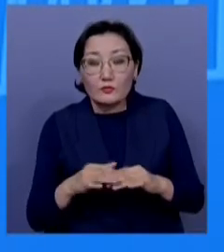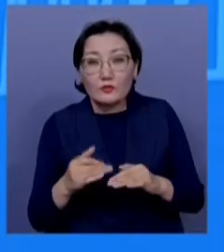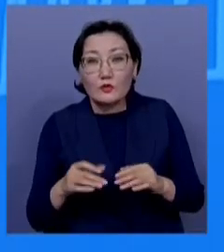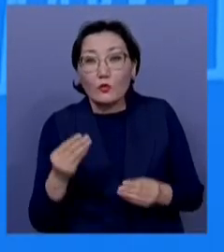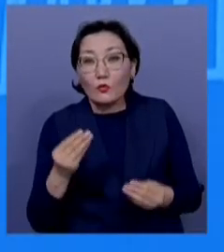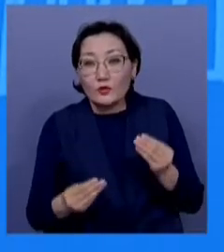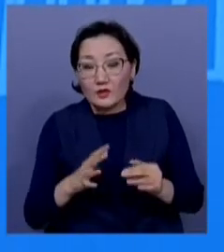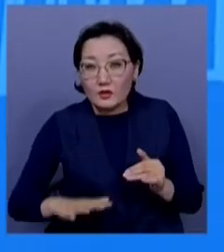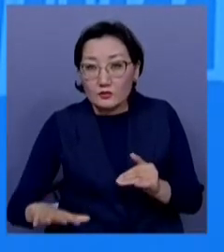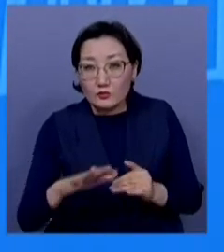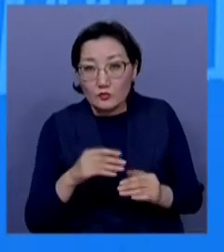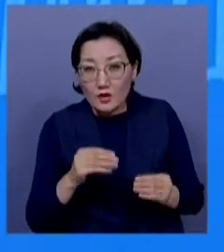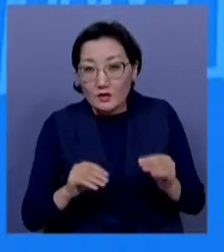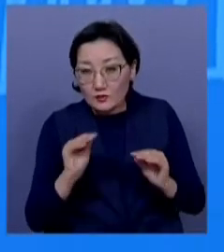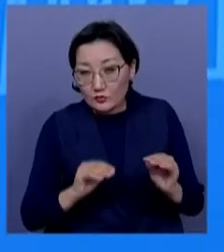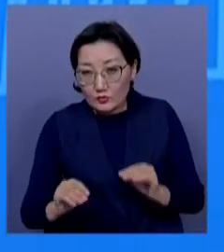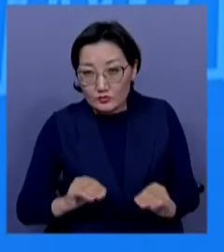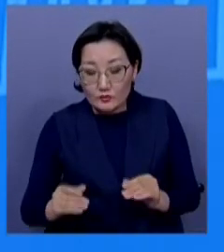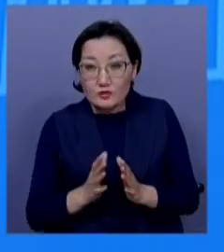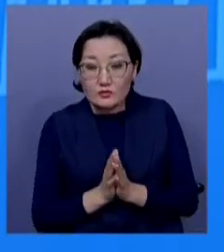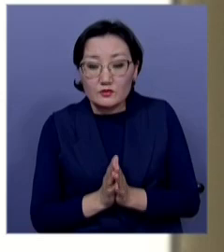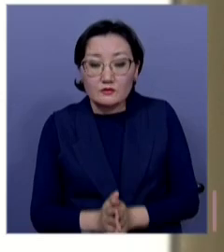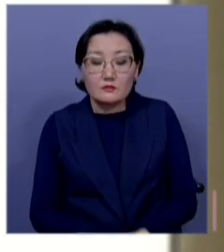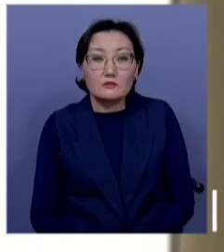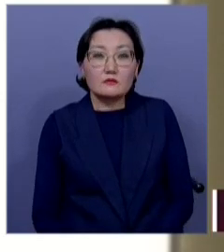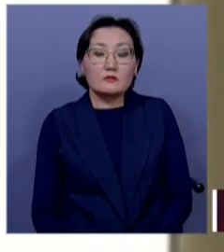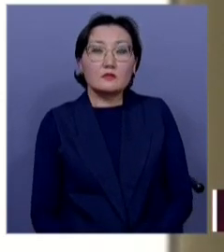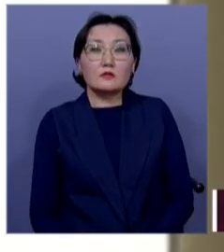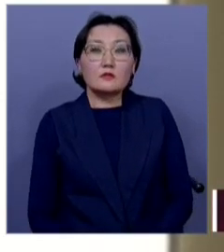алаңдарын салуды, аулаларды жарықтандырып, абаттандыруды сұрап жатыр.